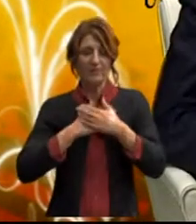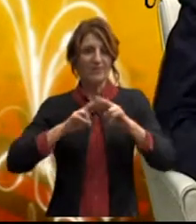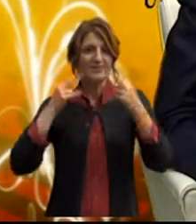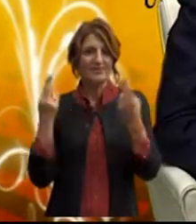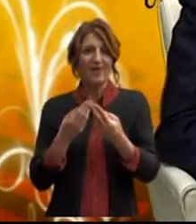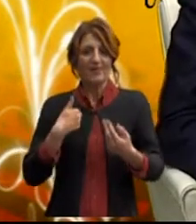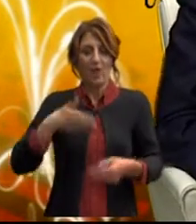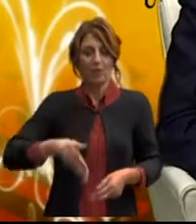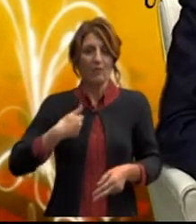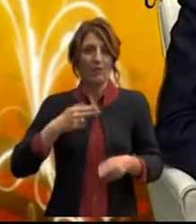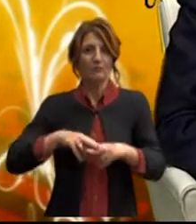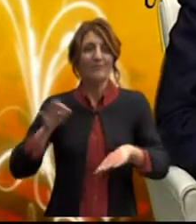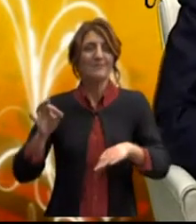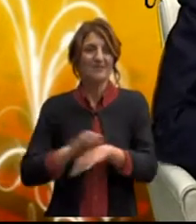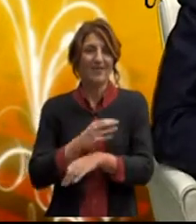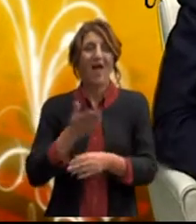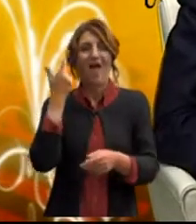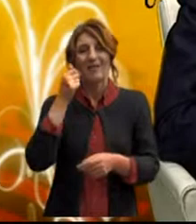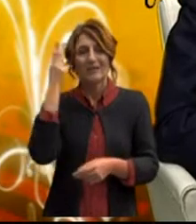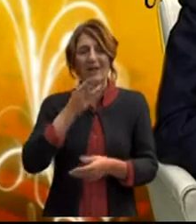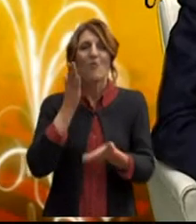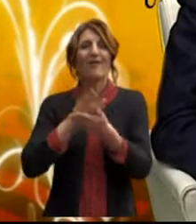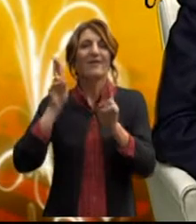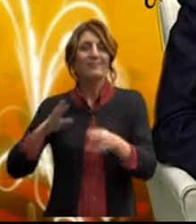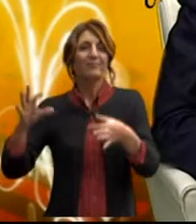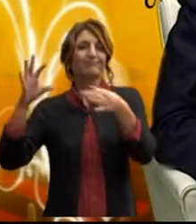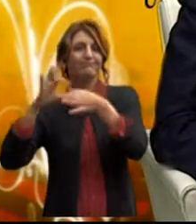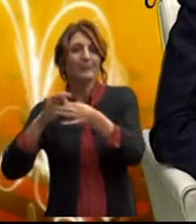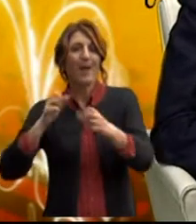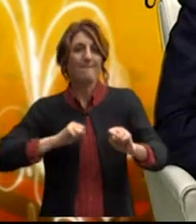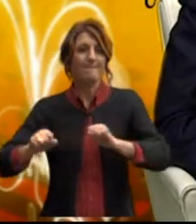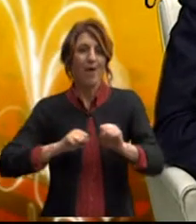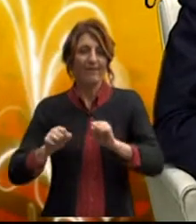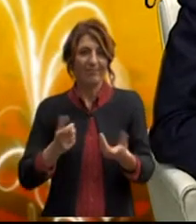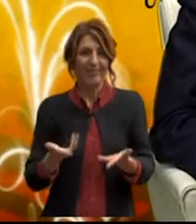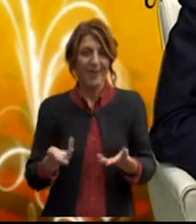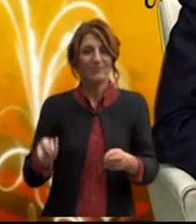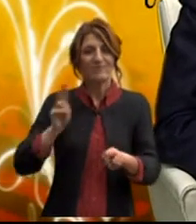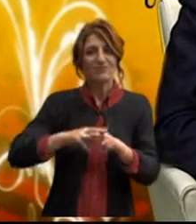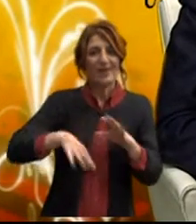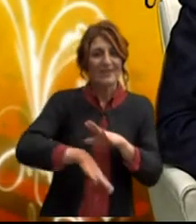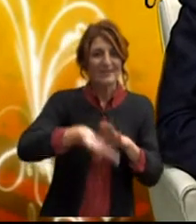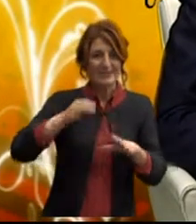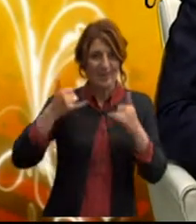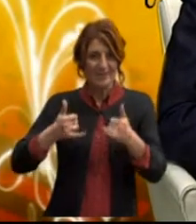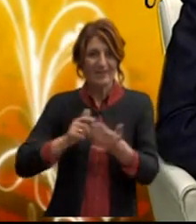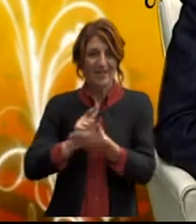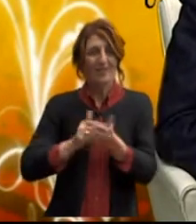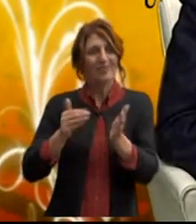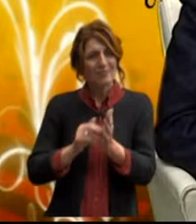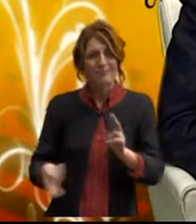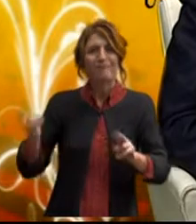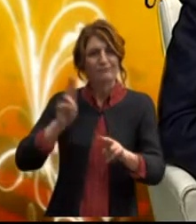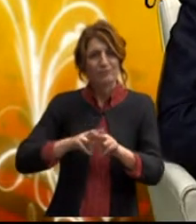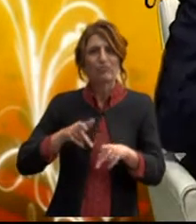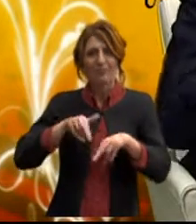Naravno, politika nas uvijek dotiče, a pošto nas dotiče, onda je zato važno na izborima da što veći broj ljudi izađe, da izrazi